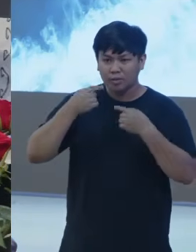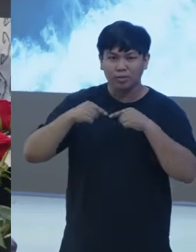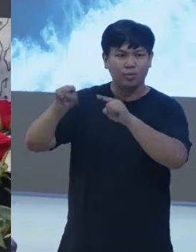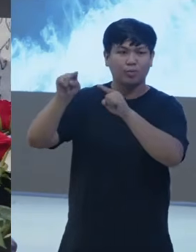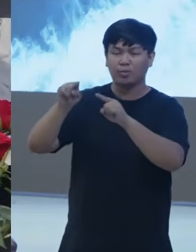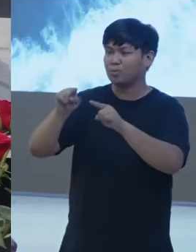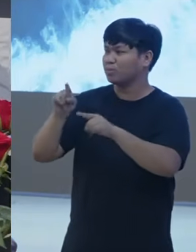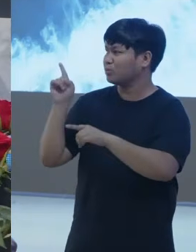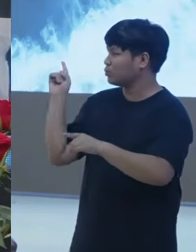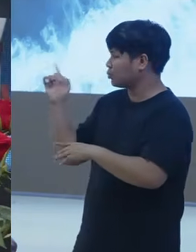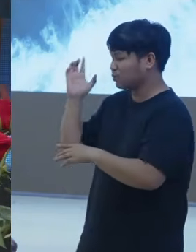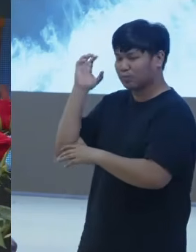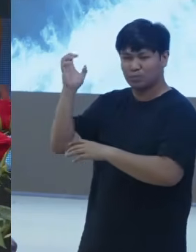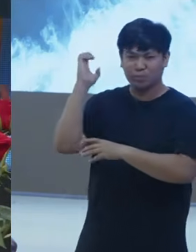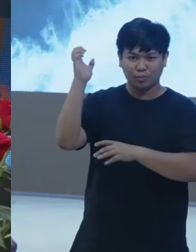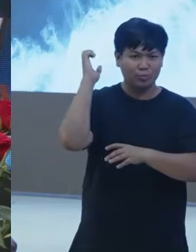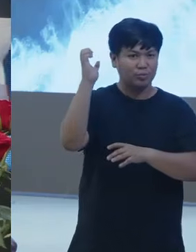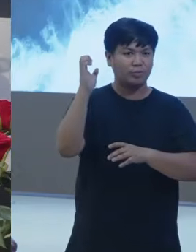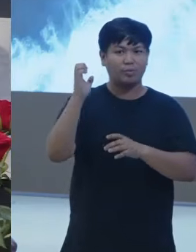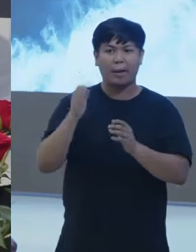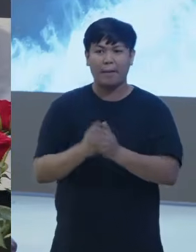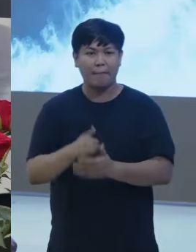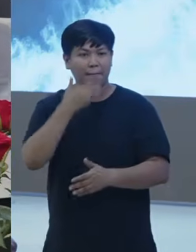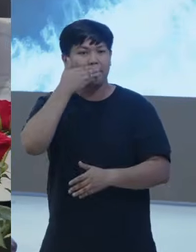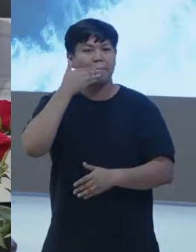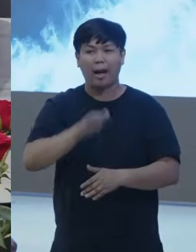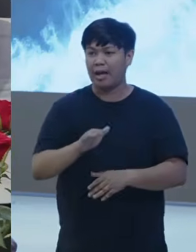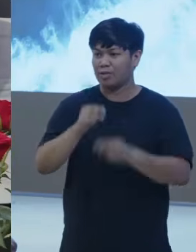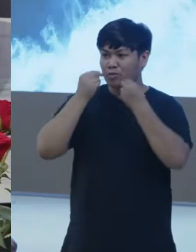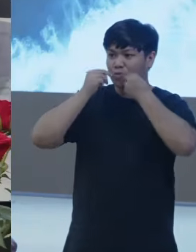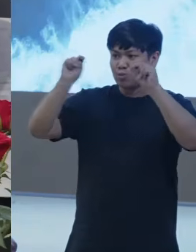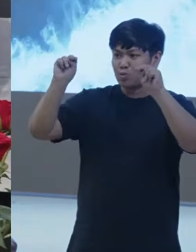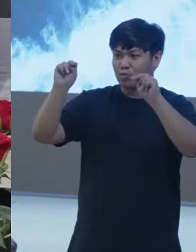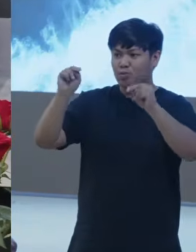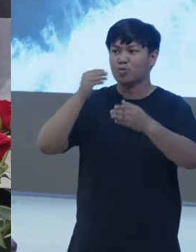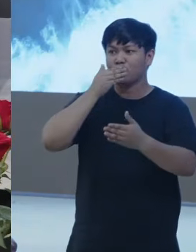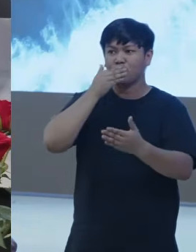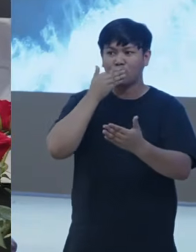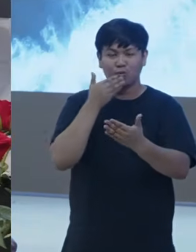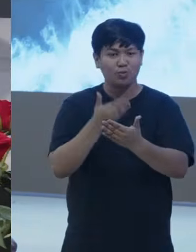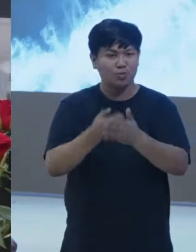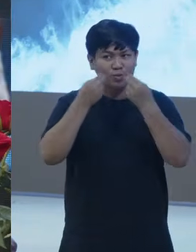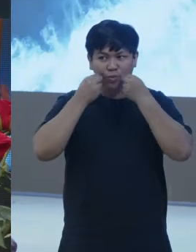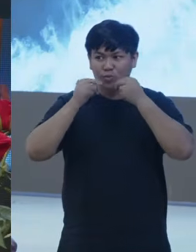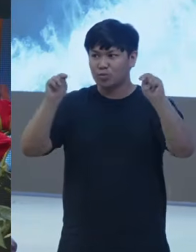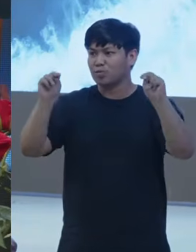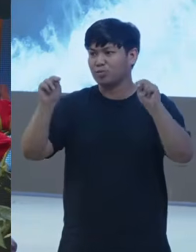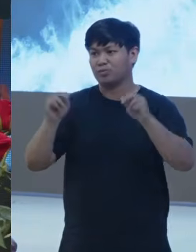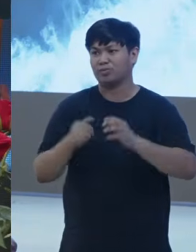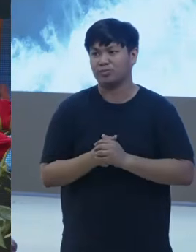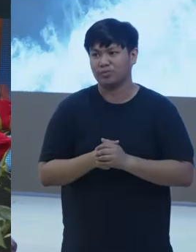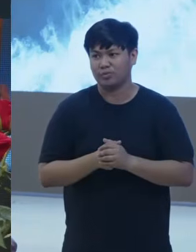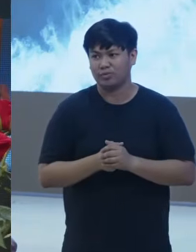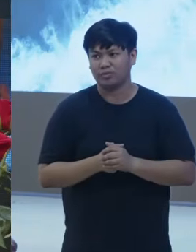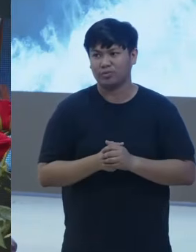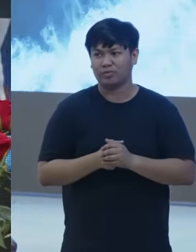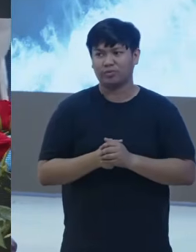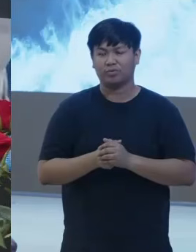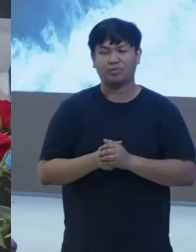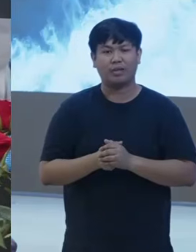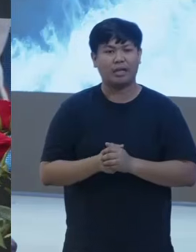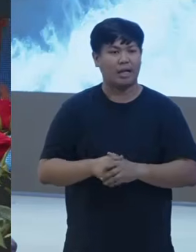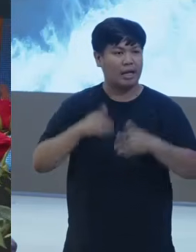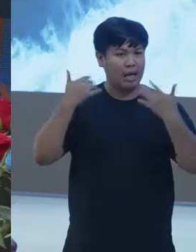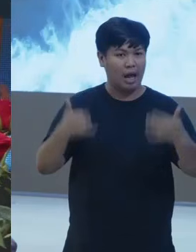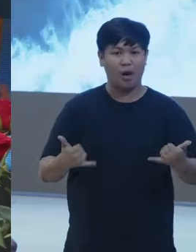Evantel, ang training natin, bad news, good news. No? Bad news muna, for the wages